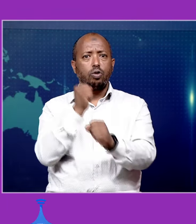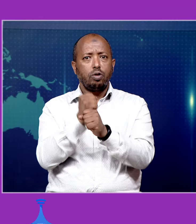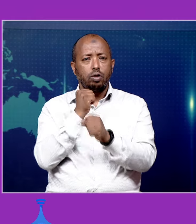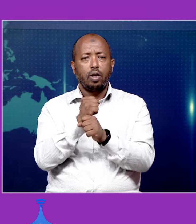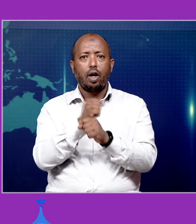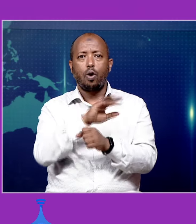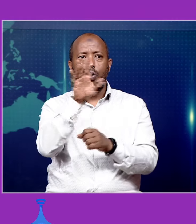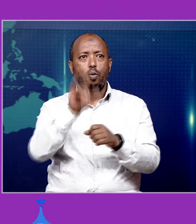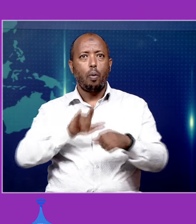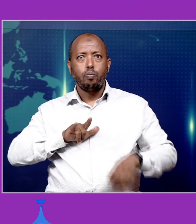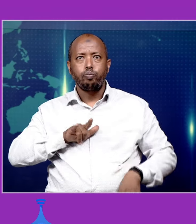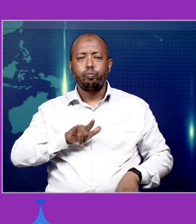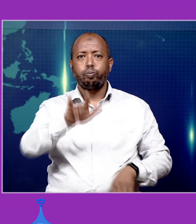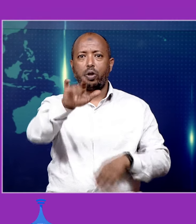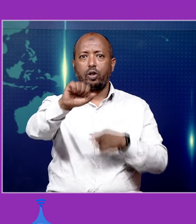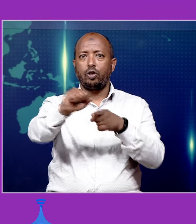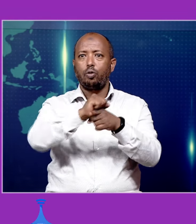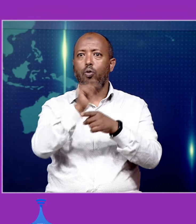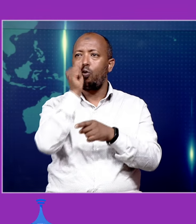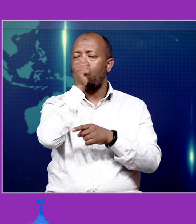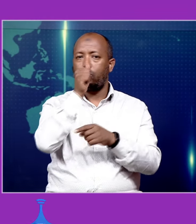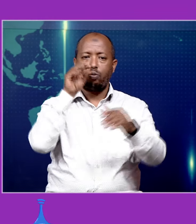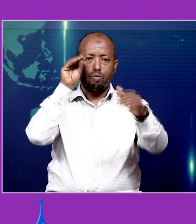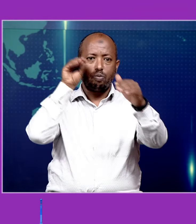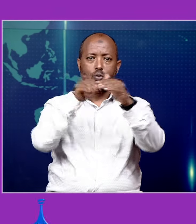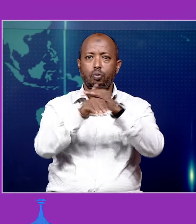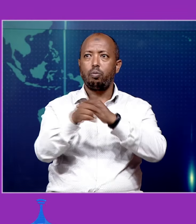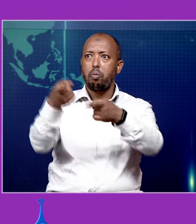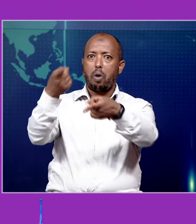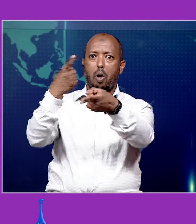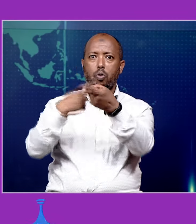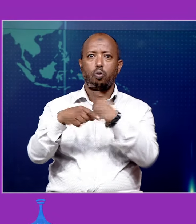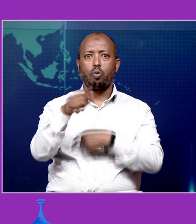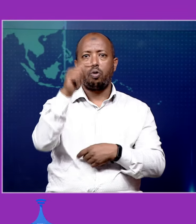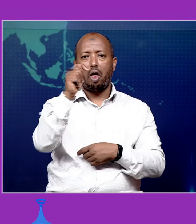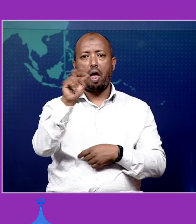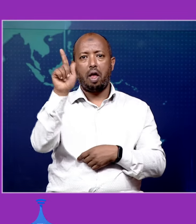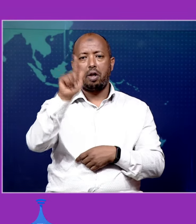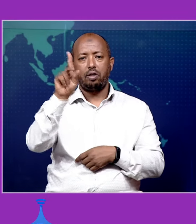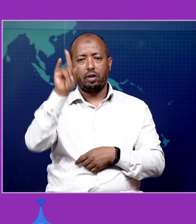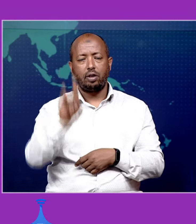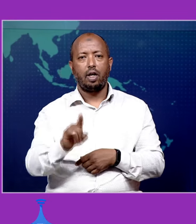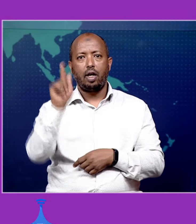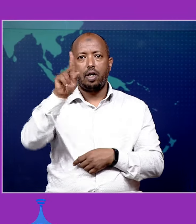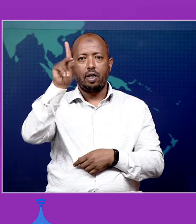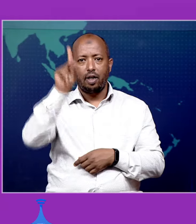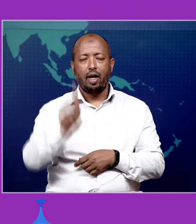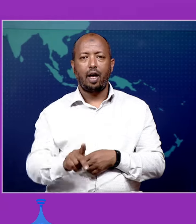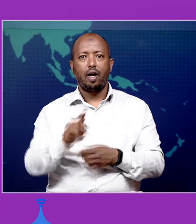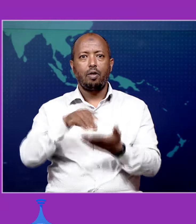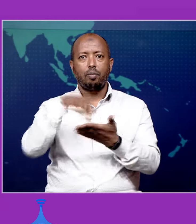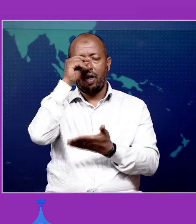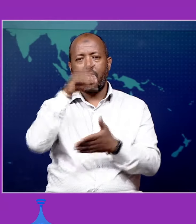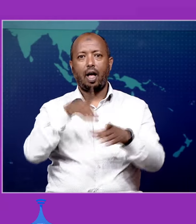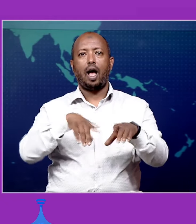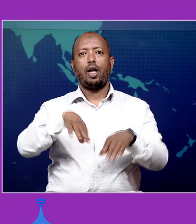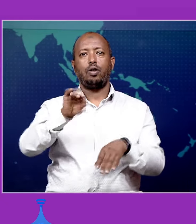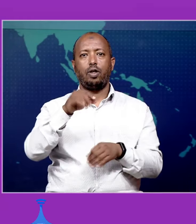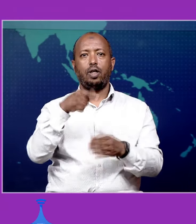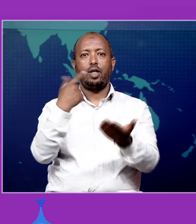የአብራሪነትና የቴክኒክ ስልጠና ኢትዮጵያ ውስጥ ወስዷል። ይሄ ቁጥር ቀላል አይደለም። እነዚህ ሰዎች የኢትዮጵያ አምባሳደሮች ናቸው።